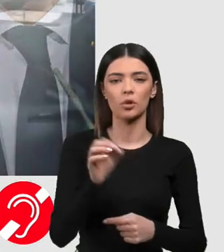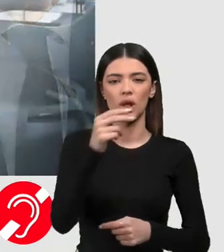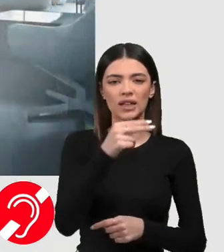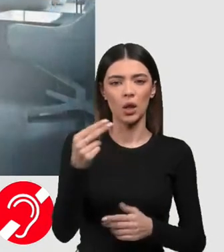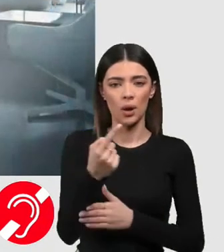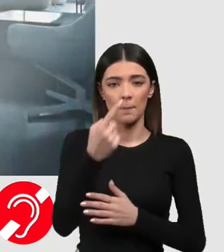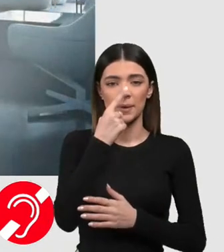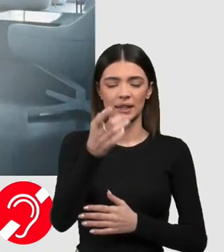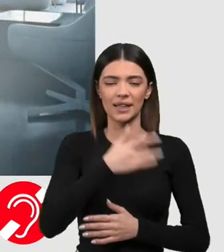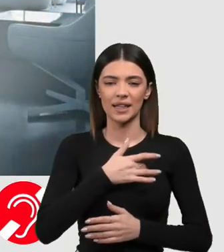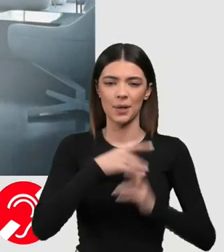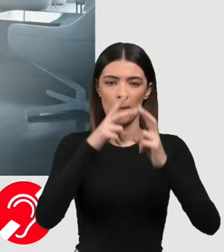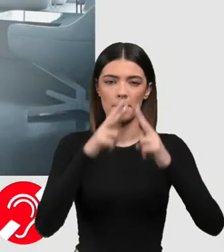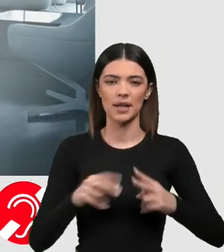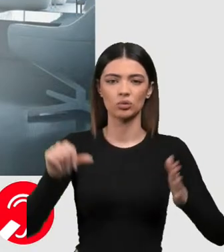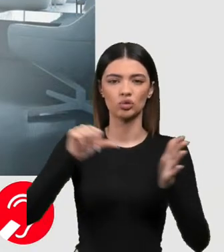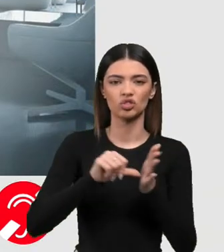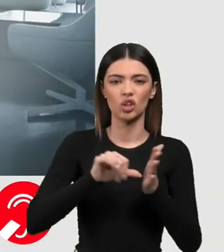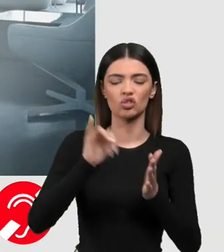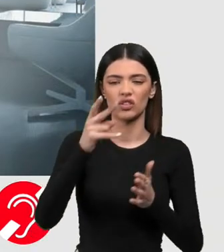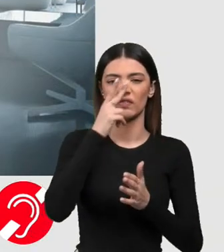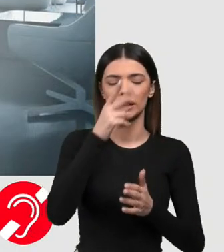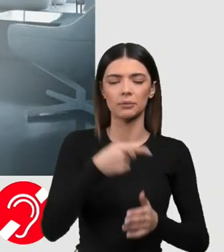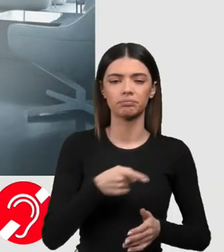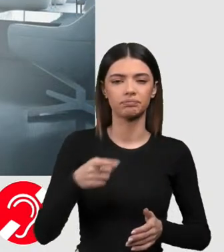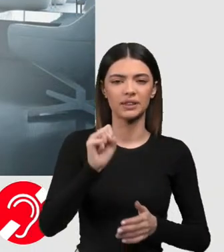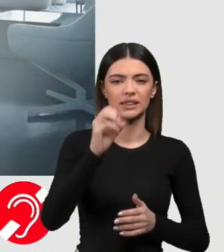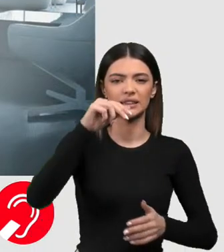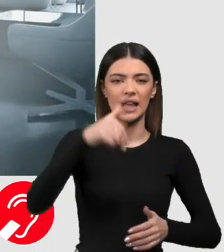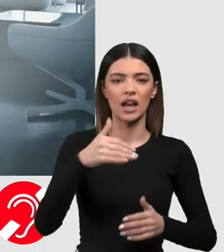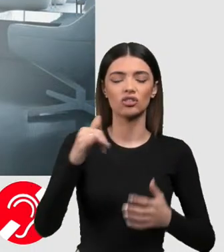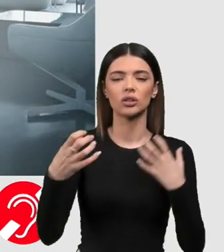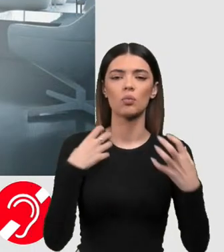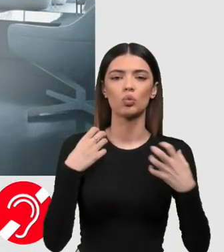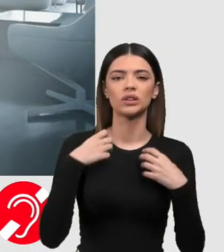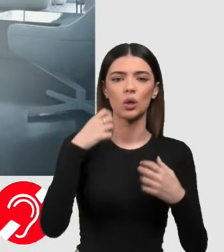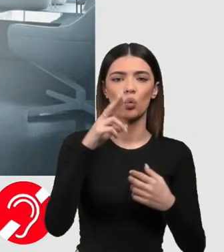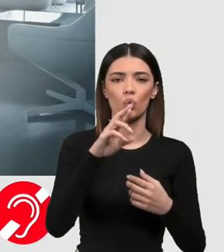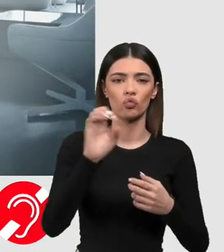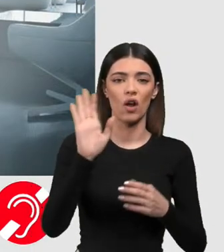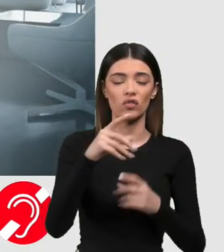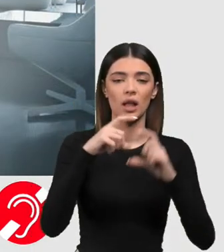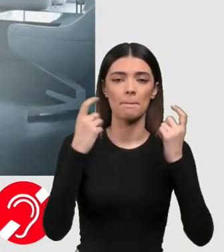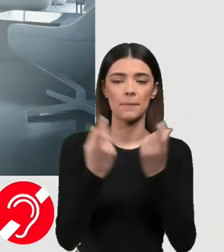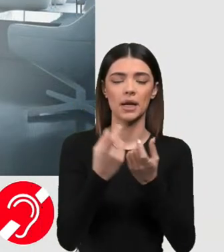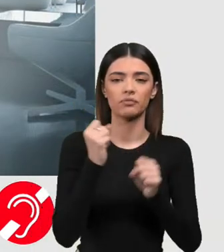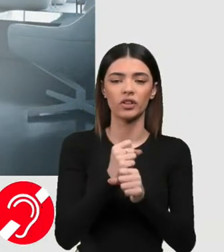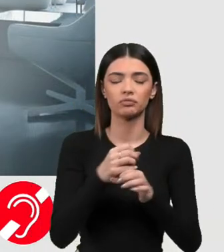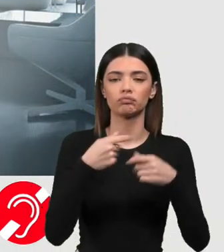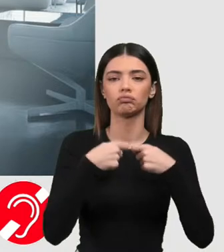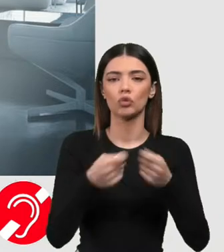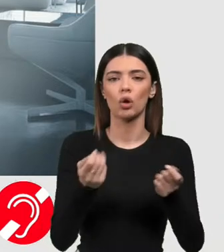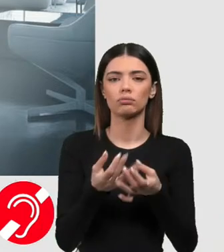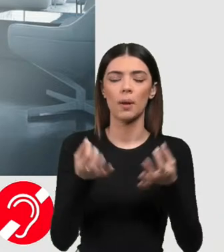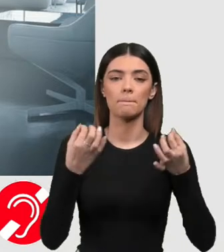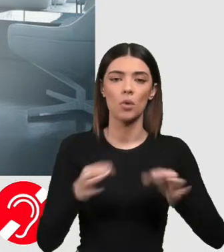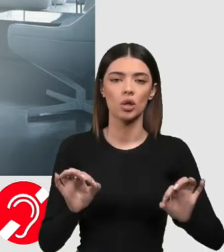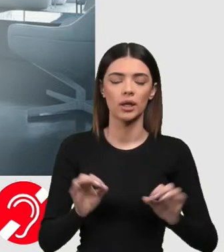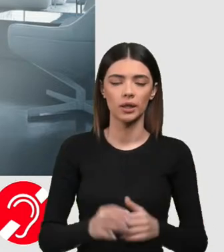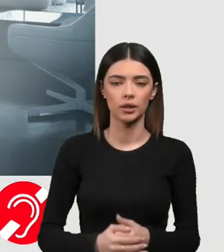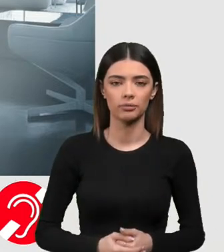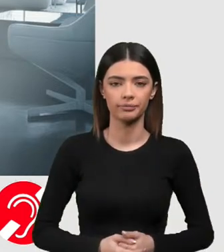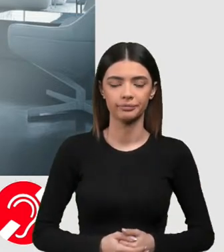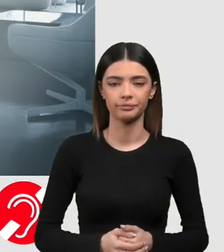10 milioane de euro, situat în inima Parisului istoric cu vedere la Sena și Muzeul Louvre. Apartamentul a fost complet refăcut de designer într-un stil